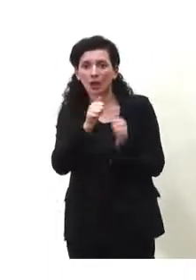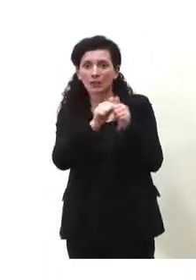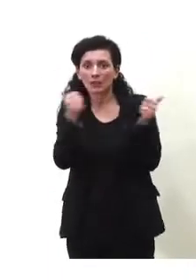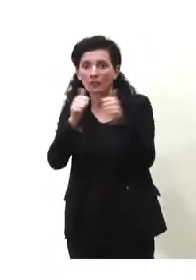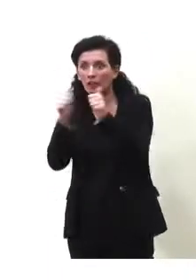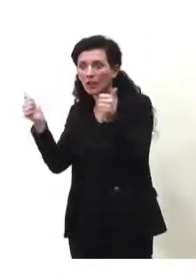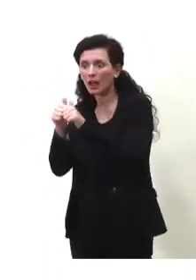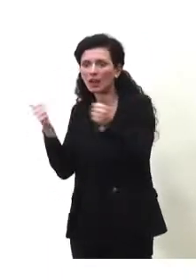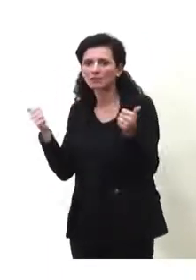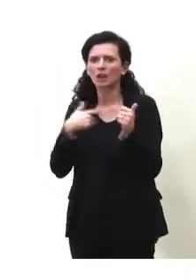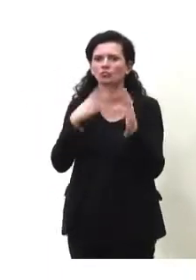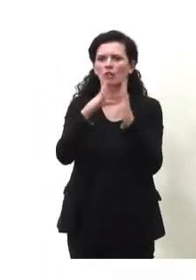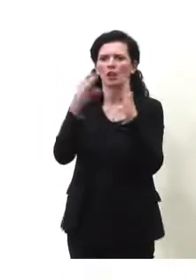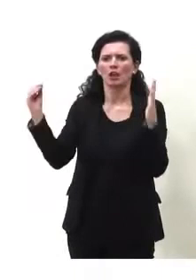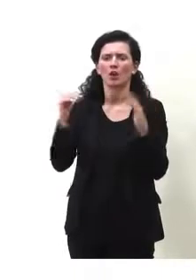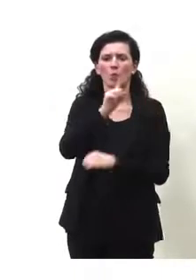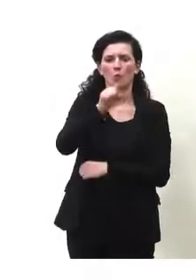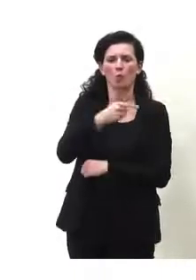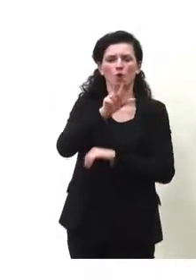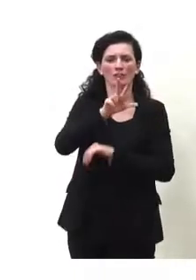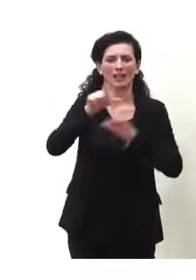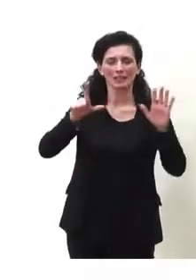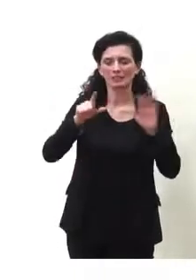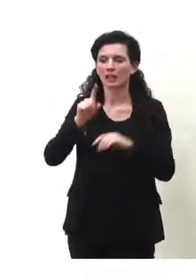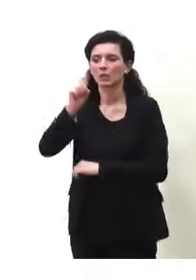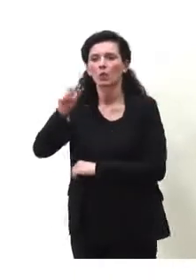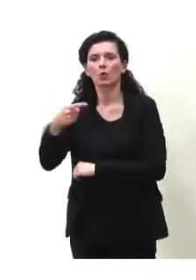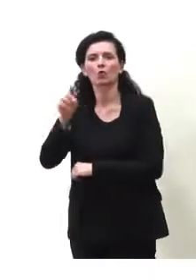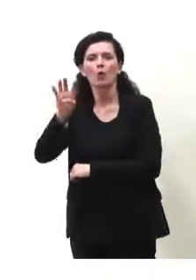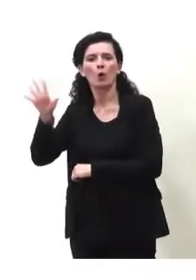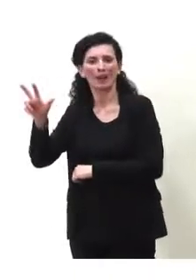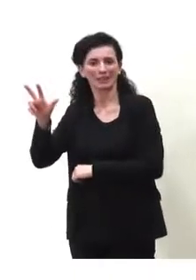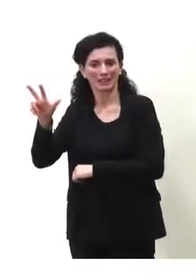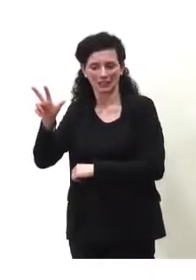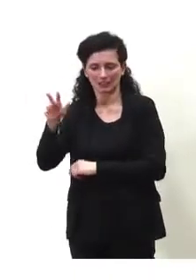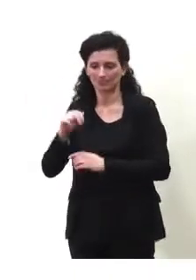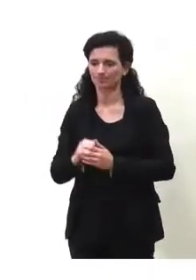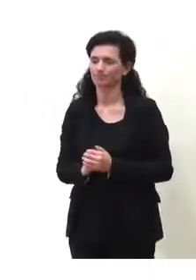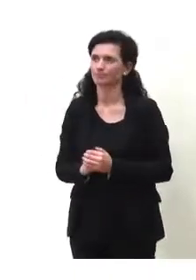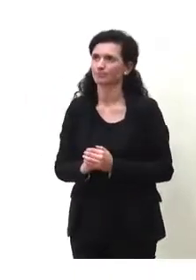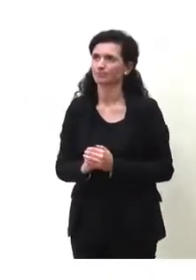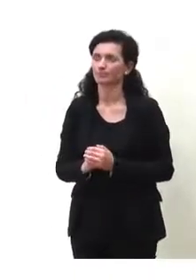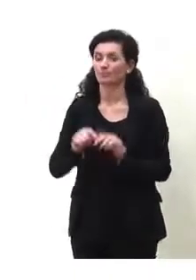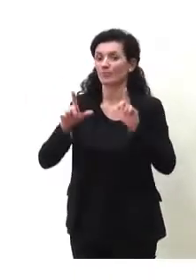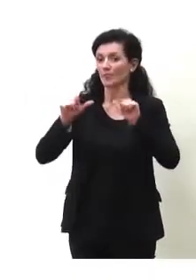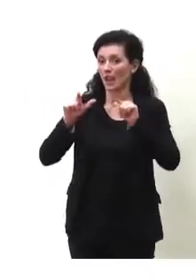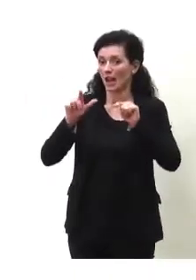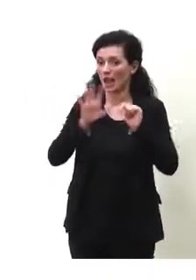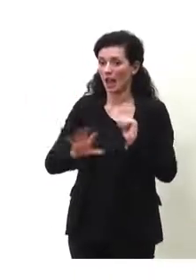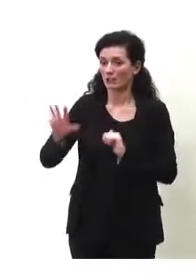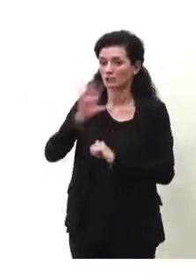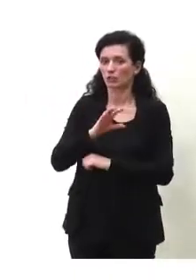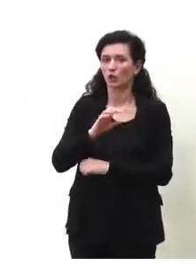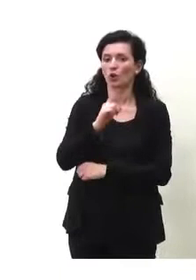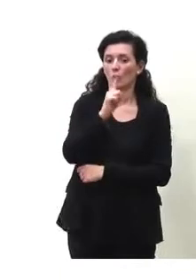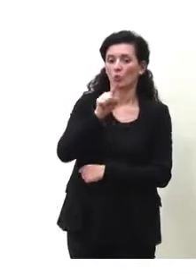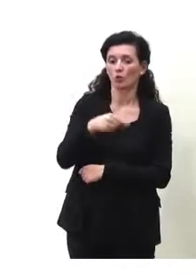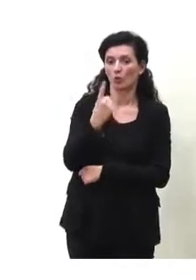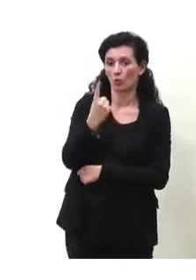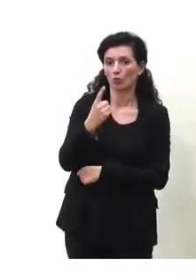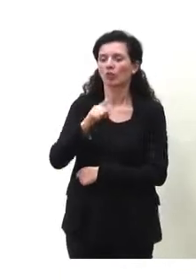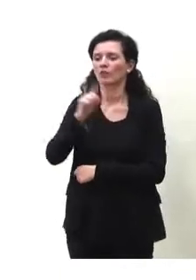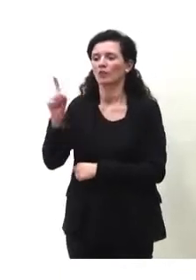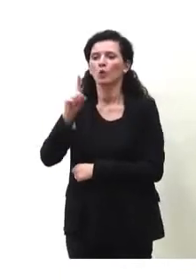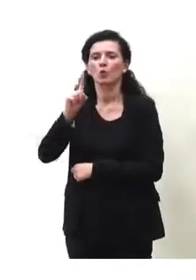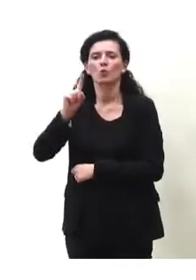l'Emilia Romagna si va da 1,37 a 1,43. Per il Lazio da 1,01 a